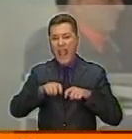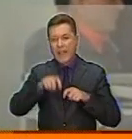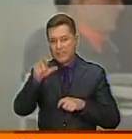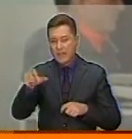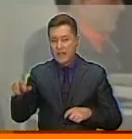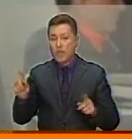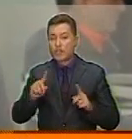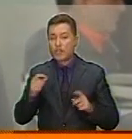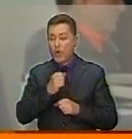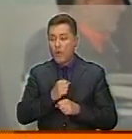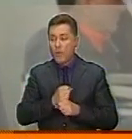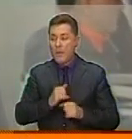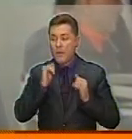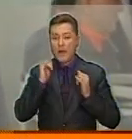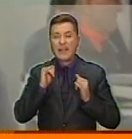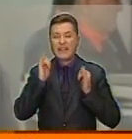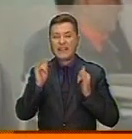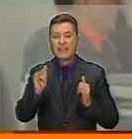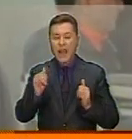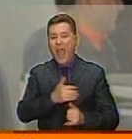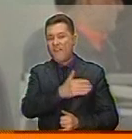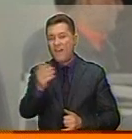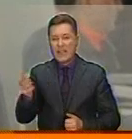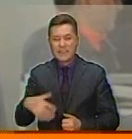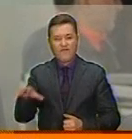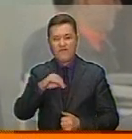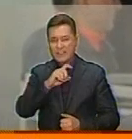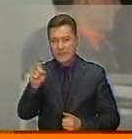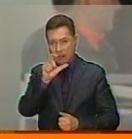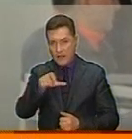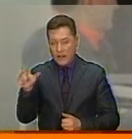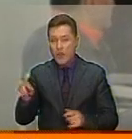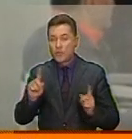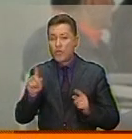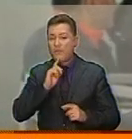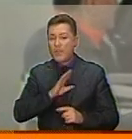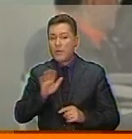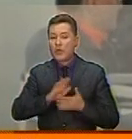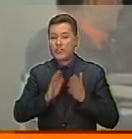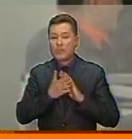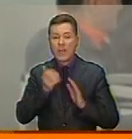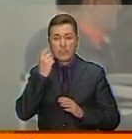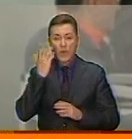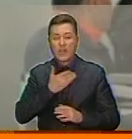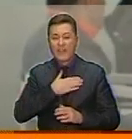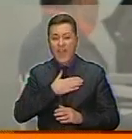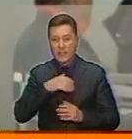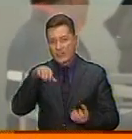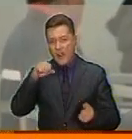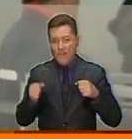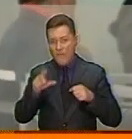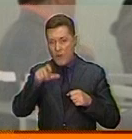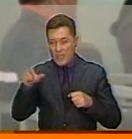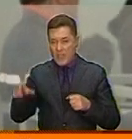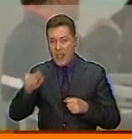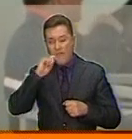зараз робимо Це робиться для вас всіх для вас конкретно для того щоб не бу було ситуацій коли наші водії в